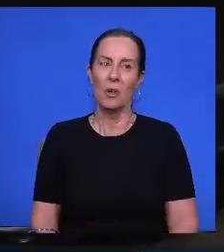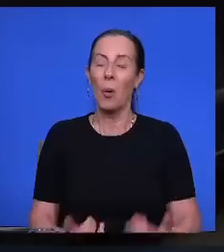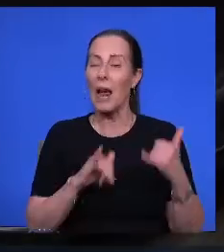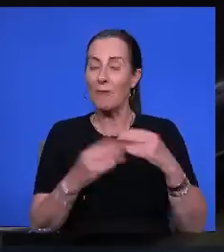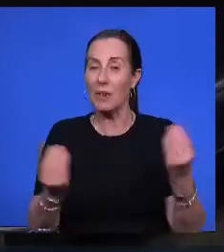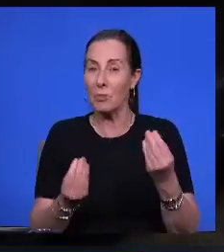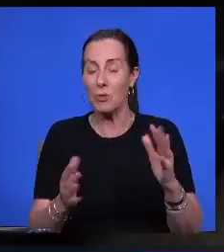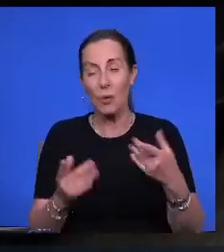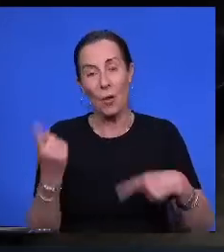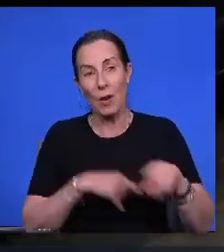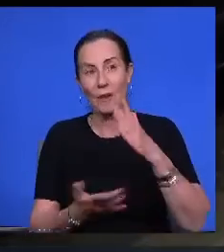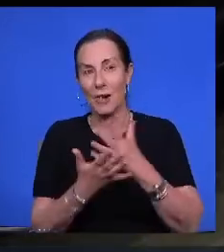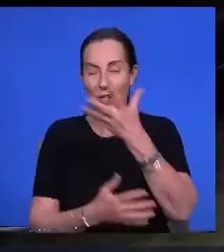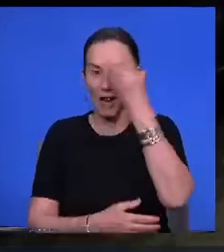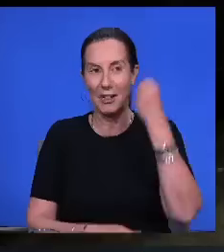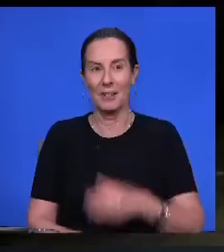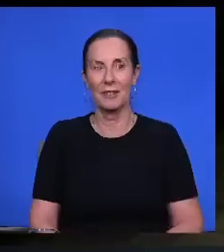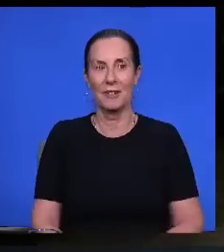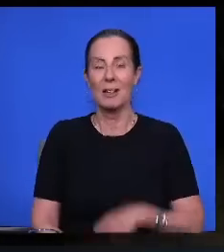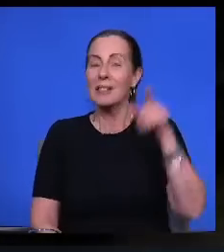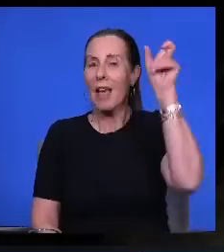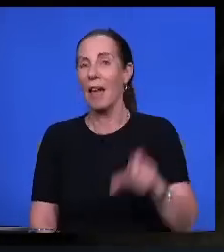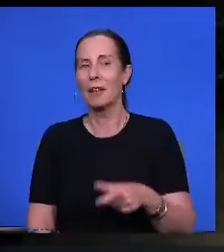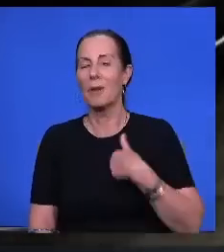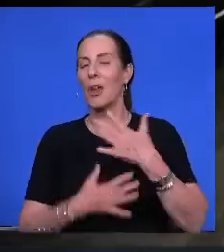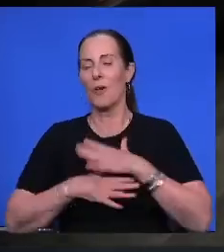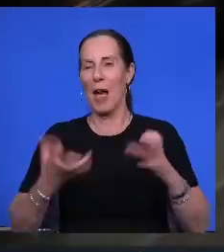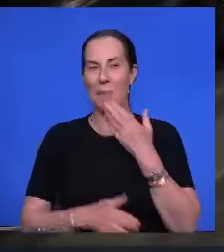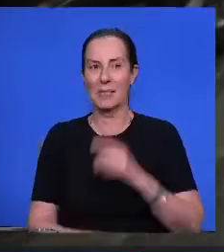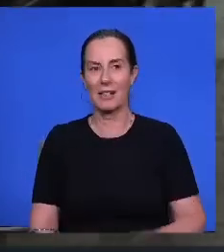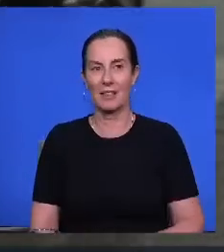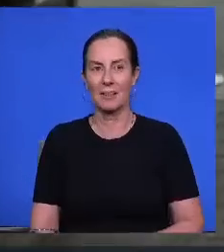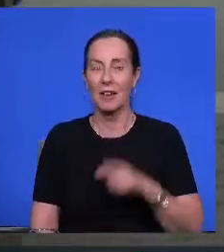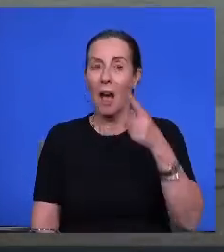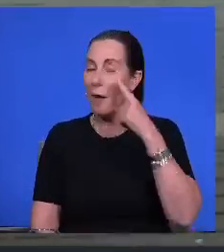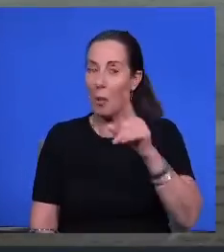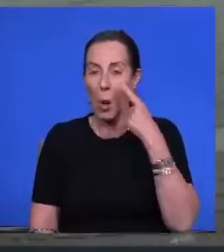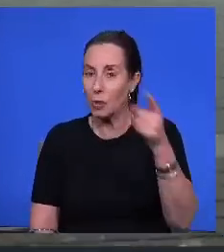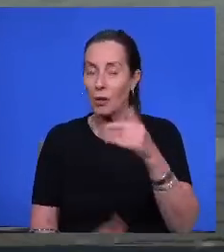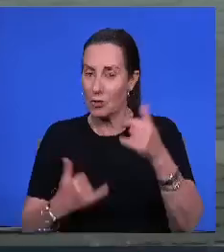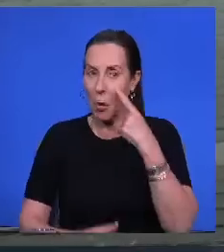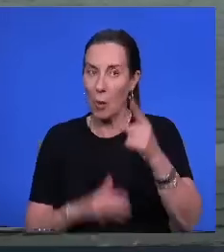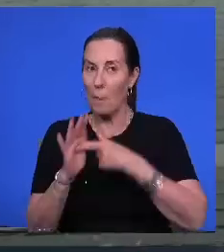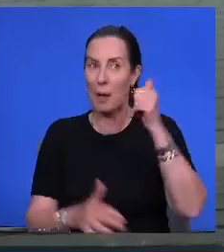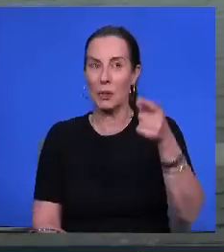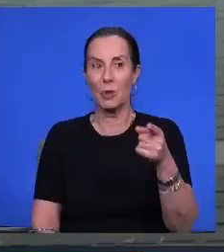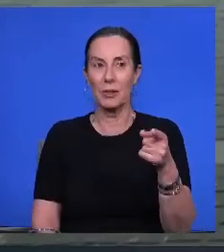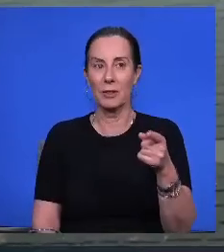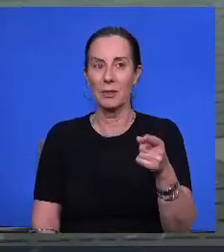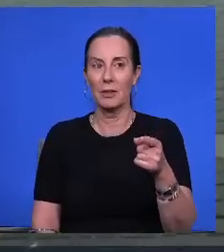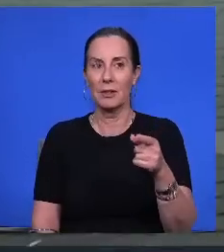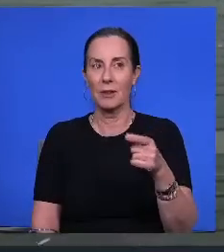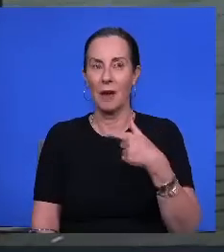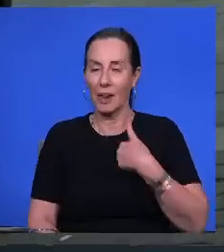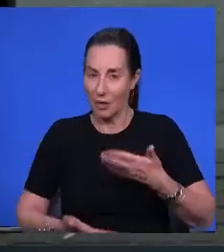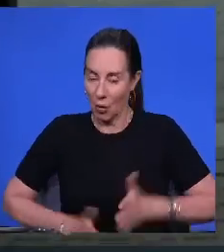כבר שכחנו. הנה, זה בן אדם. אני יודע את עם ישראל, היהודי הזה לא ראיתי אותו מעולם, ועכשיו אני רואה אותו פעם ראשונה. אז אני אספר לך סיפור. ואני אוהב אותו